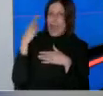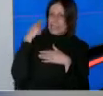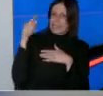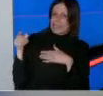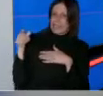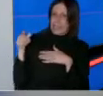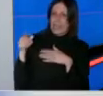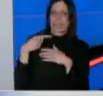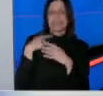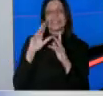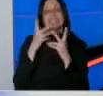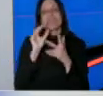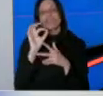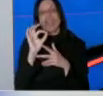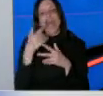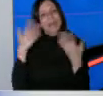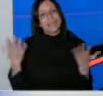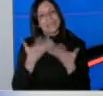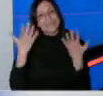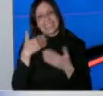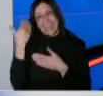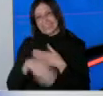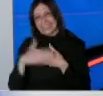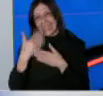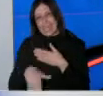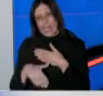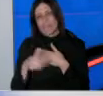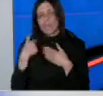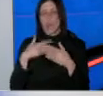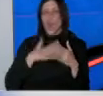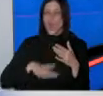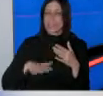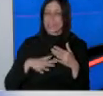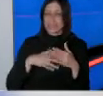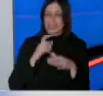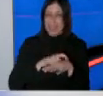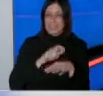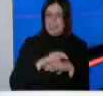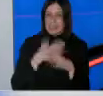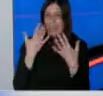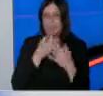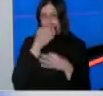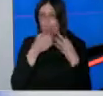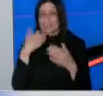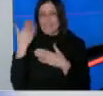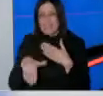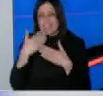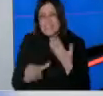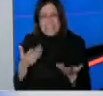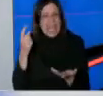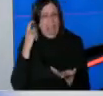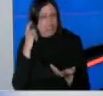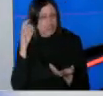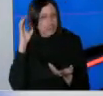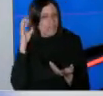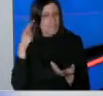ב... לא, הצוות שלך פשוט מזרז אותנו לסיים, ואנחנו בכל זאת רוצים להספיק איתך עוד כמה שאלות. תפסיקי רגע להזין לה... לא,